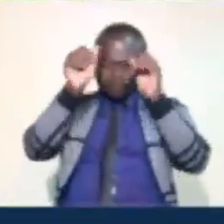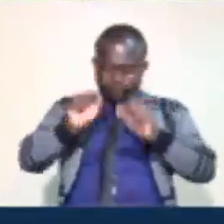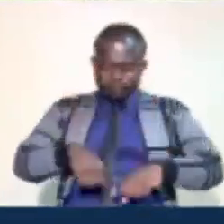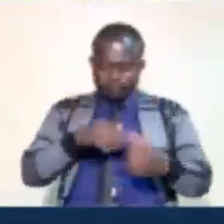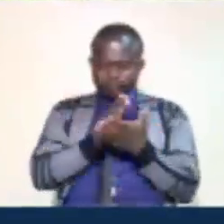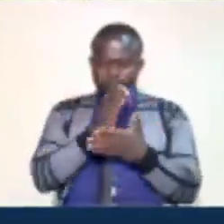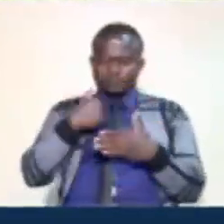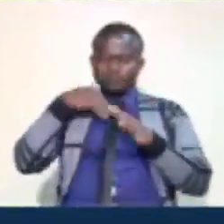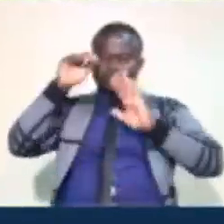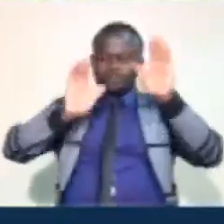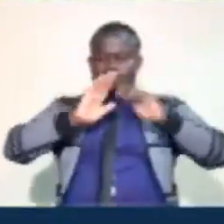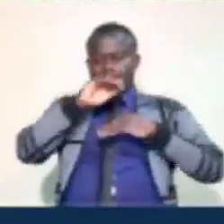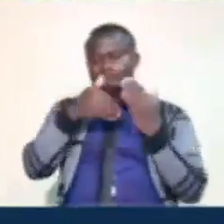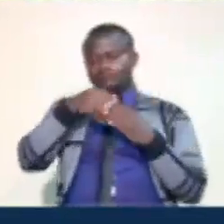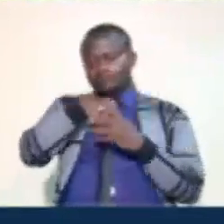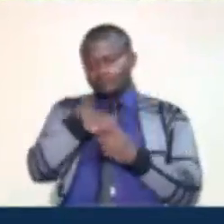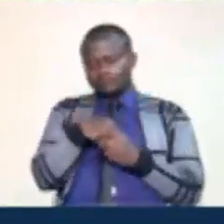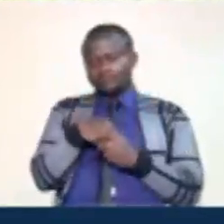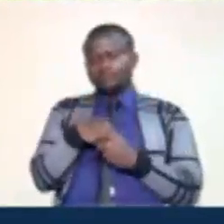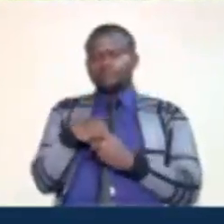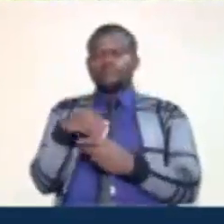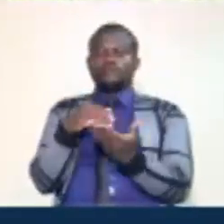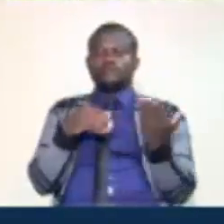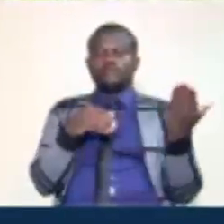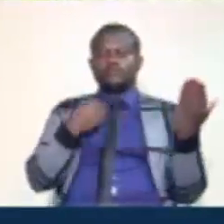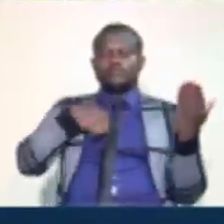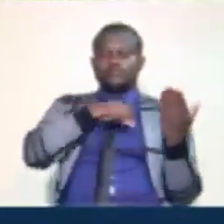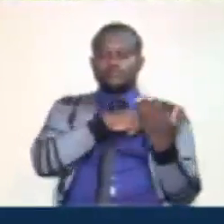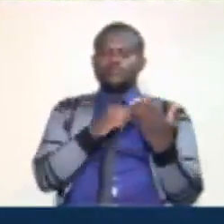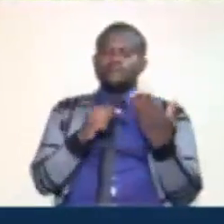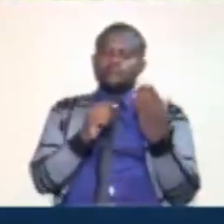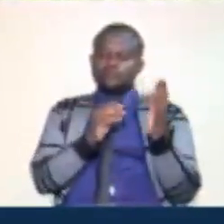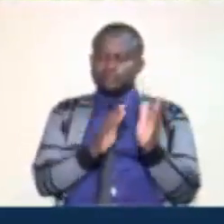ahubwo bafite uruhare mu baba barateguye Jenoside yakorewe Abatutsi.